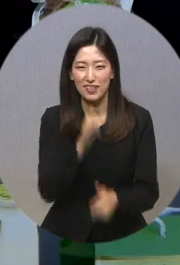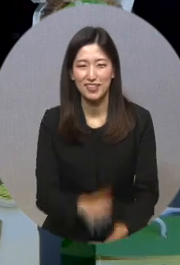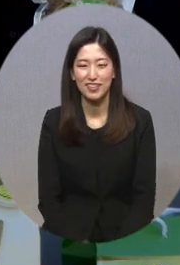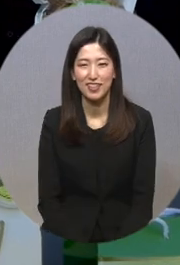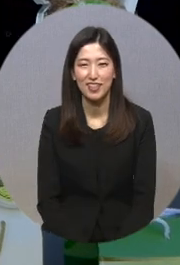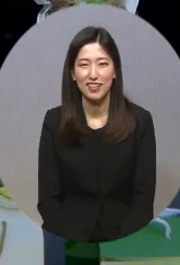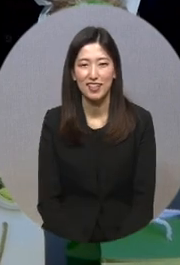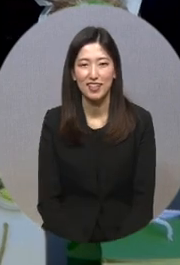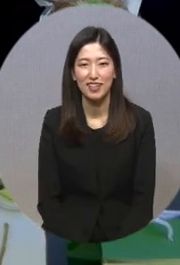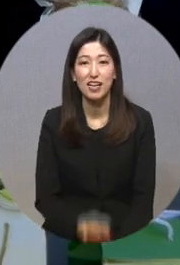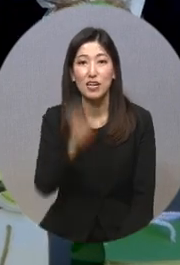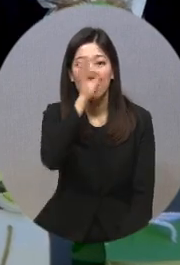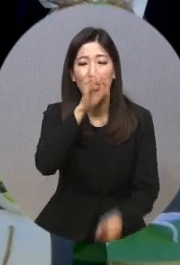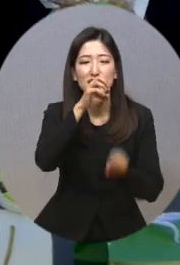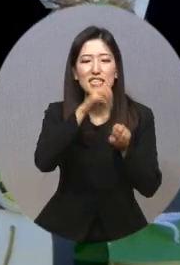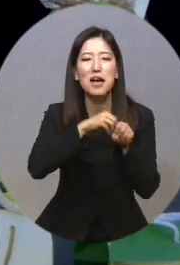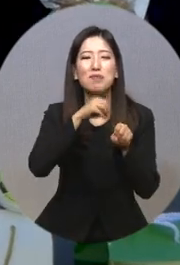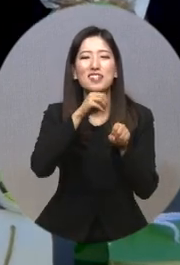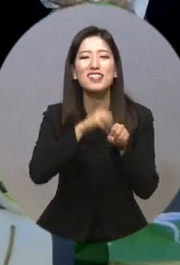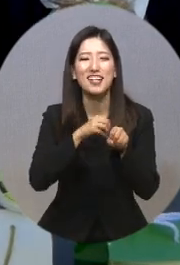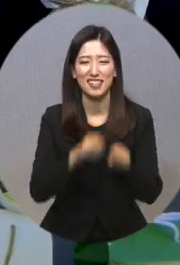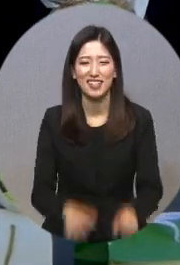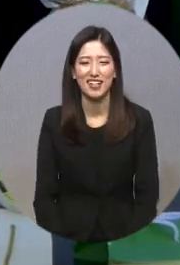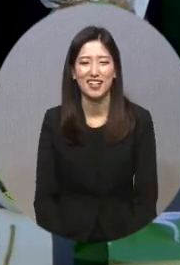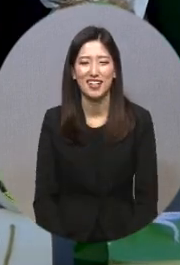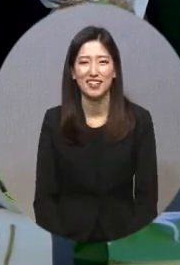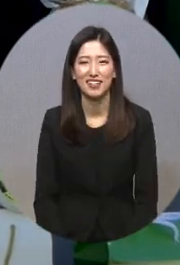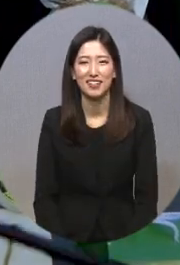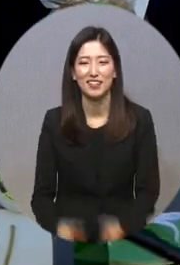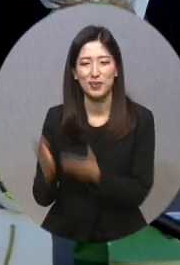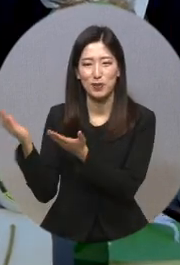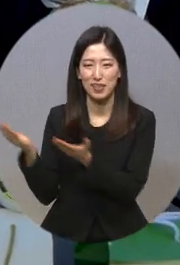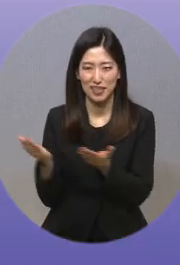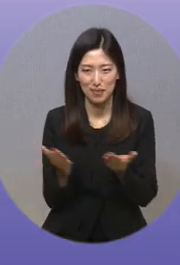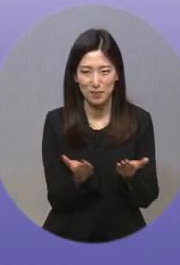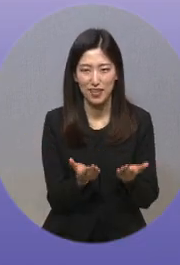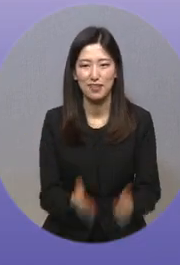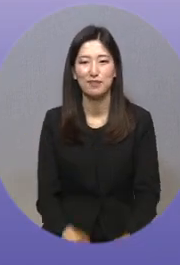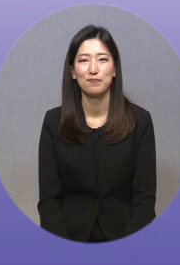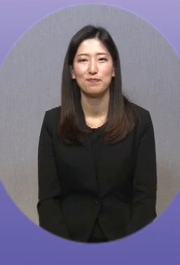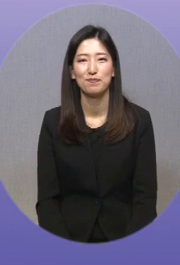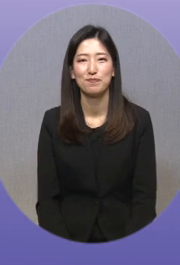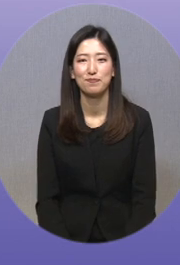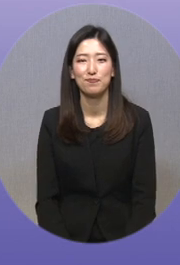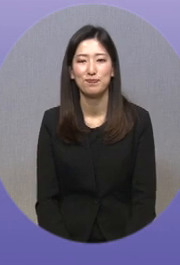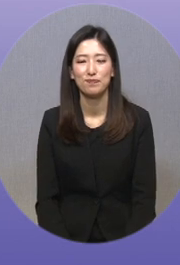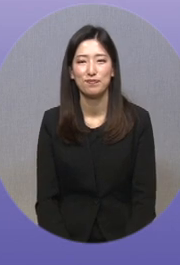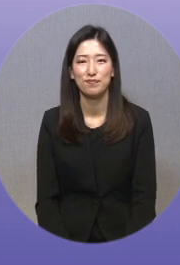돼지 감자 차 청풍 돼지 감자 전문가님 모시겠습니다.